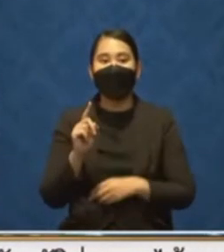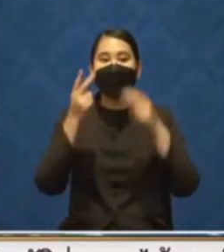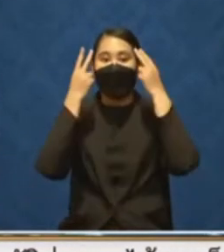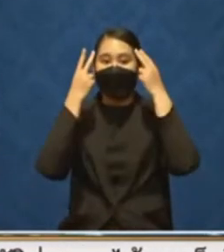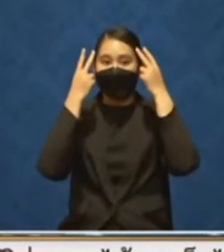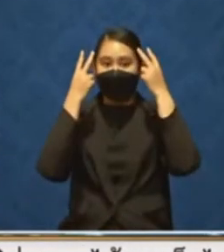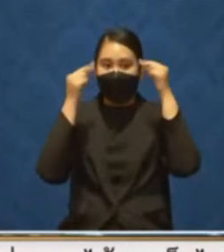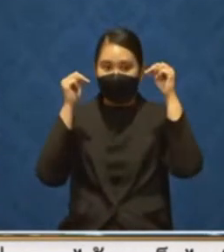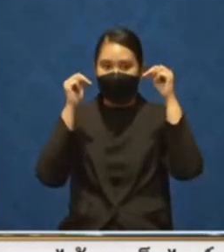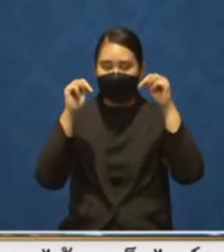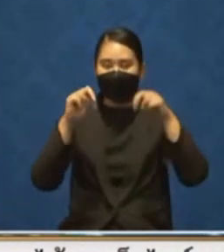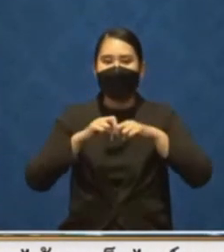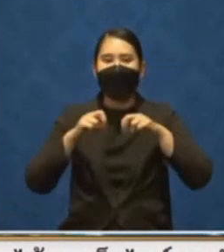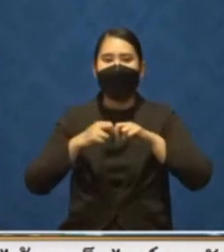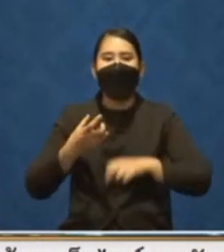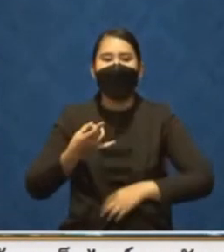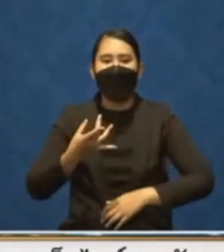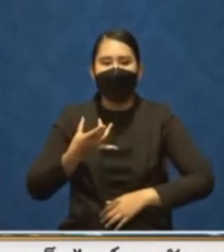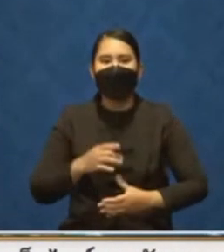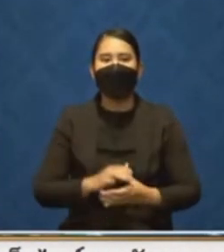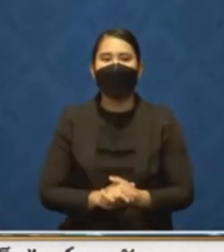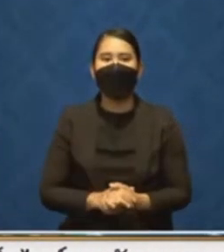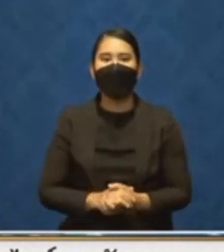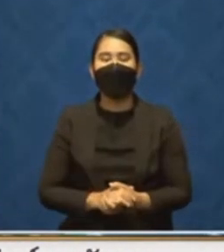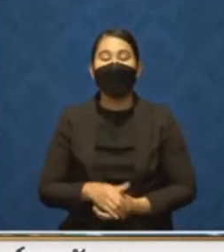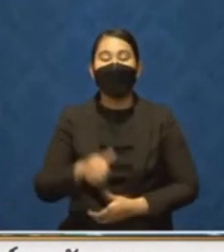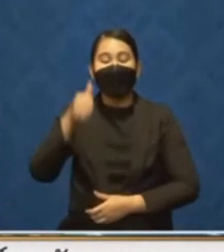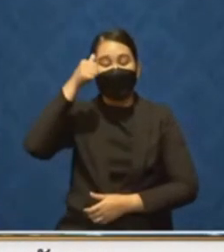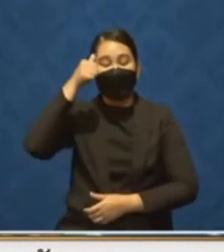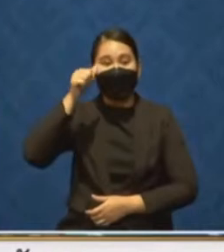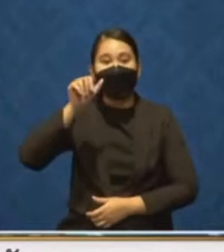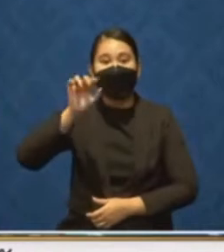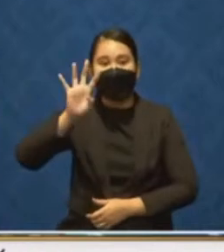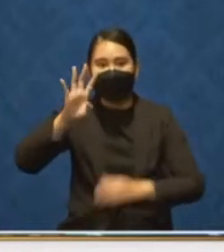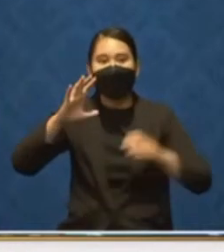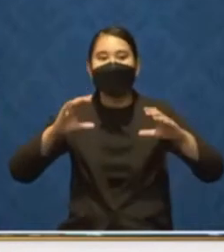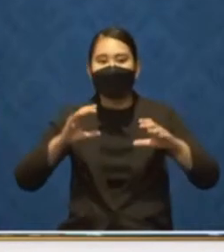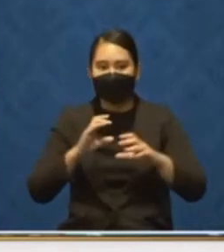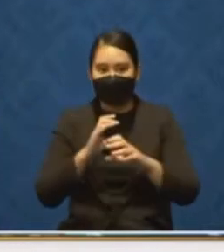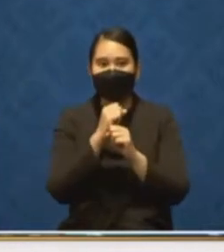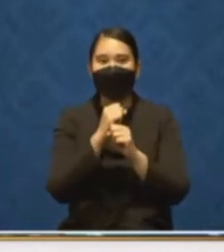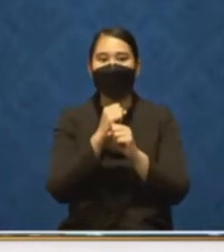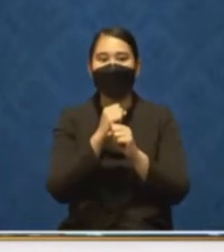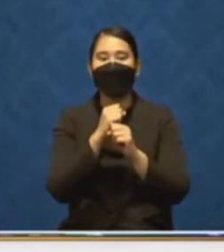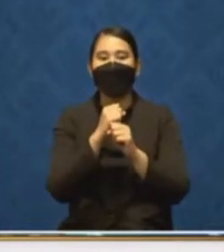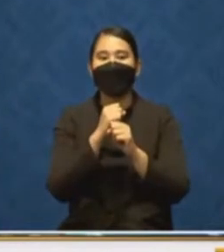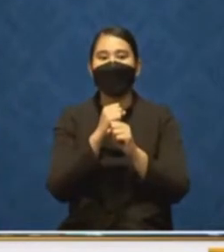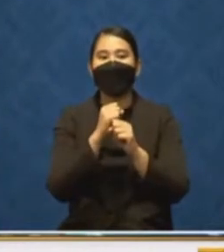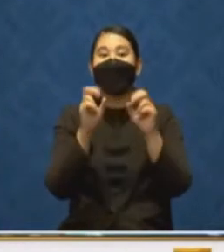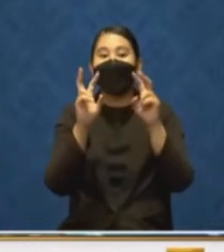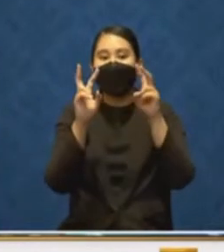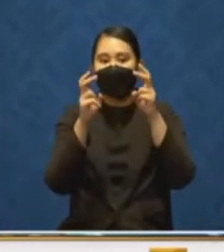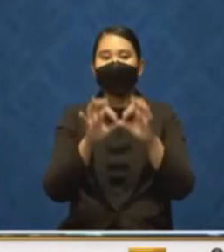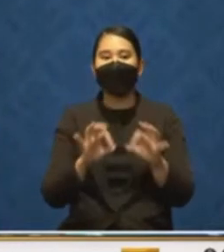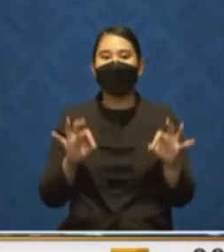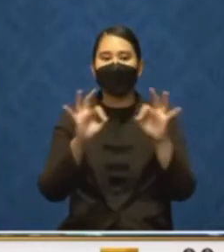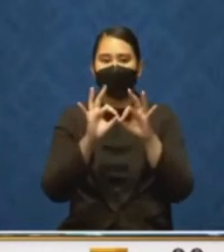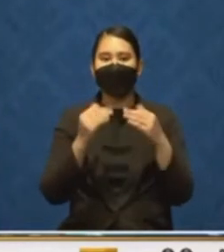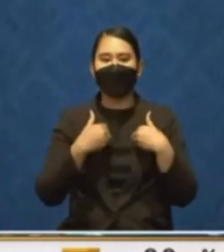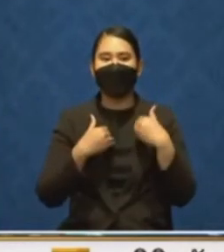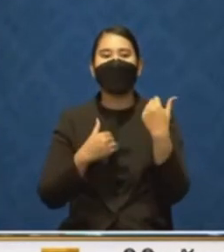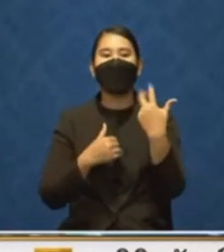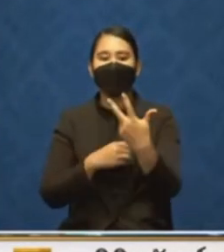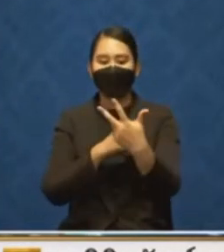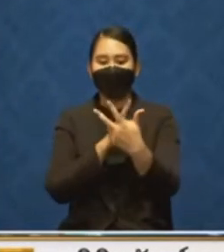คืออะไรตั้งแต่ผมฟังมาสิวันนี้ผมสรุปได้ครับว่าจริงๆก็มีแก่ที่เป็นแก่นแท้ของการเช่นเดียวกัน 3แกเหมือนกัน